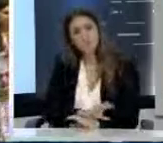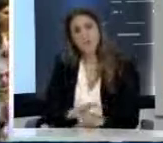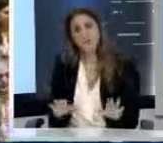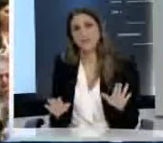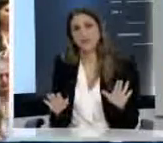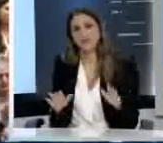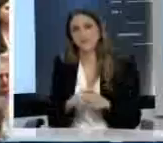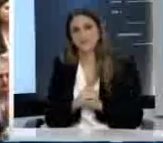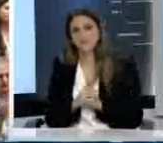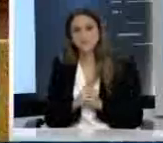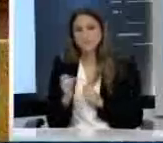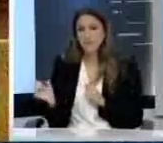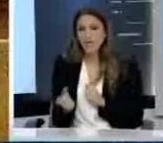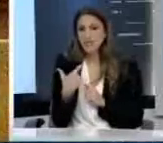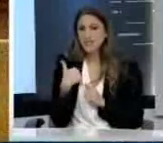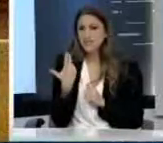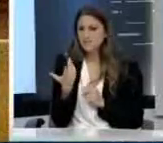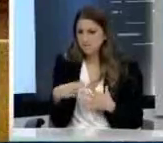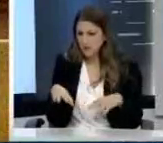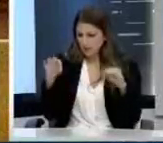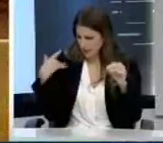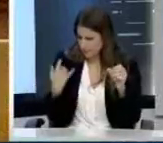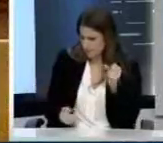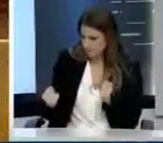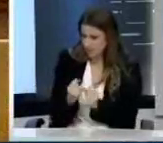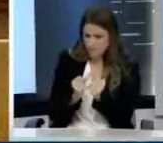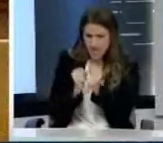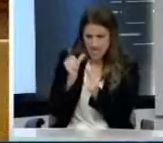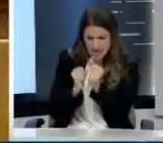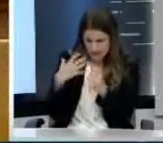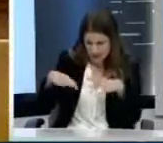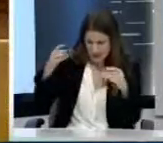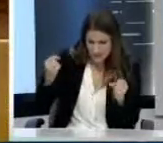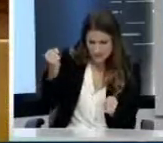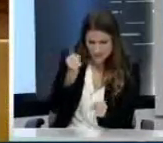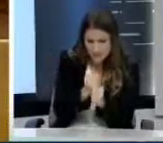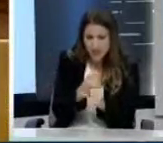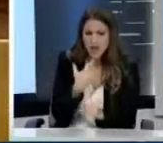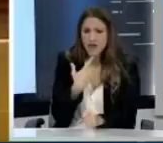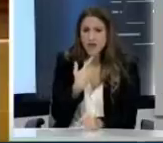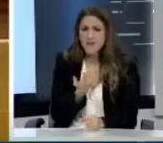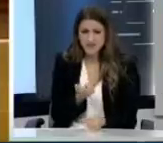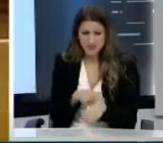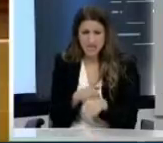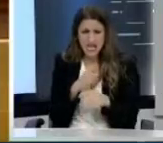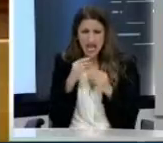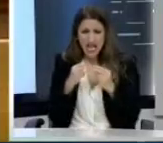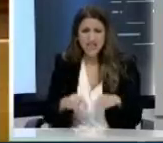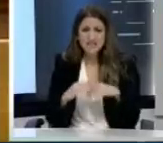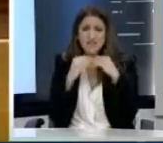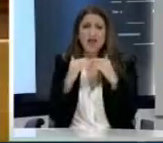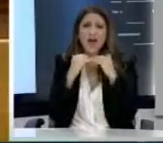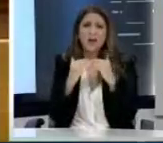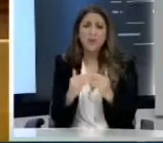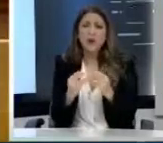Θα με ενοχλούσε αν από τους πρώτους μήνες αποφασίσαμε ότι η πολιτική δεν μπορεί να δώσει λύση και ψάχναμε